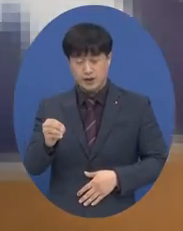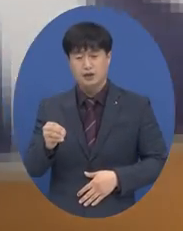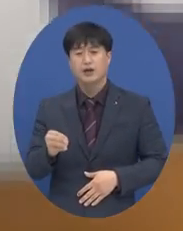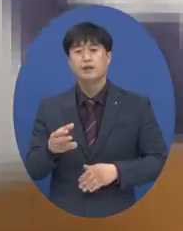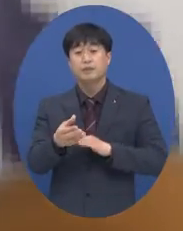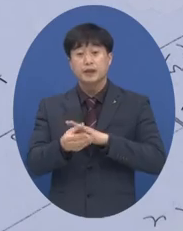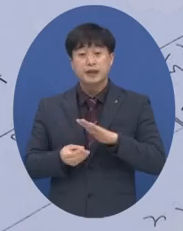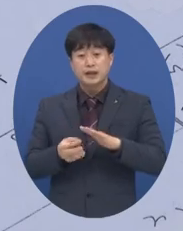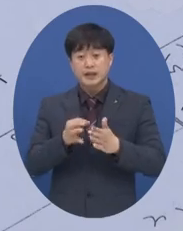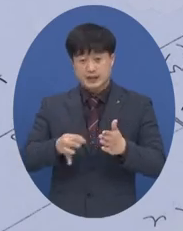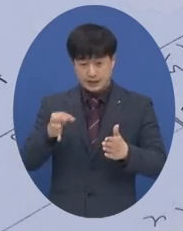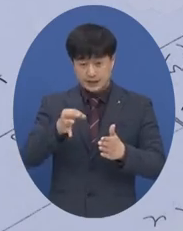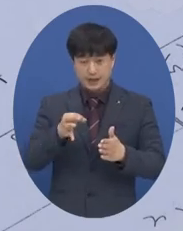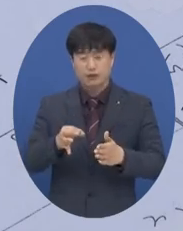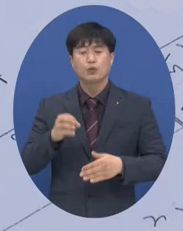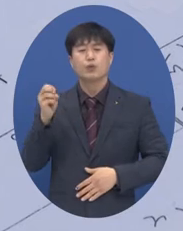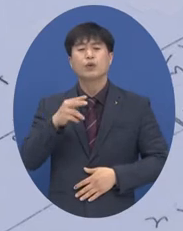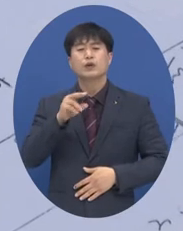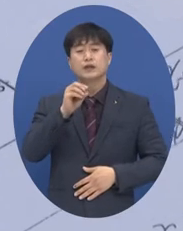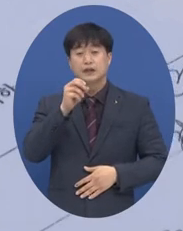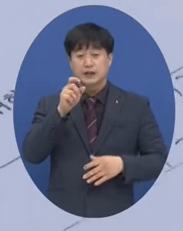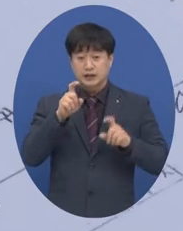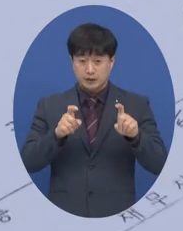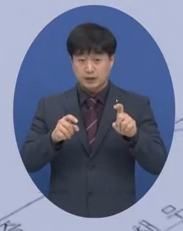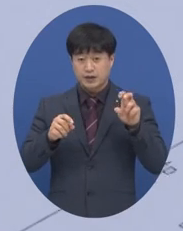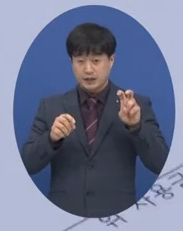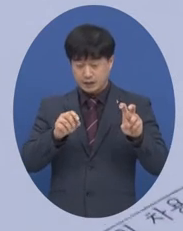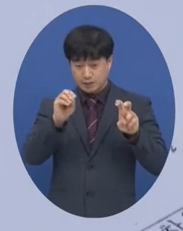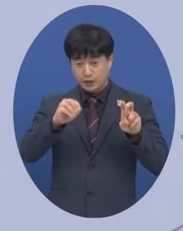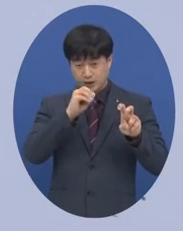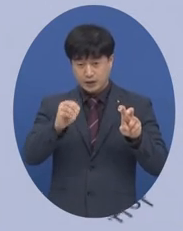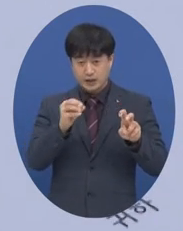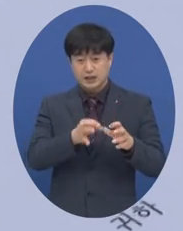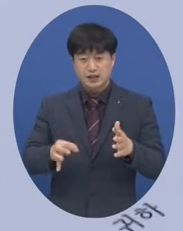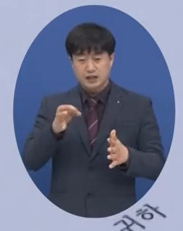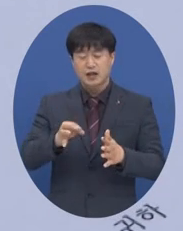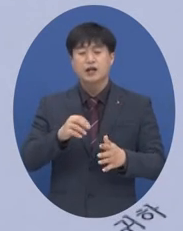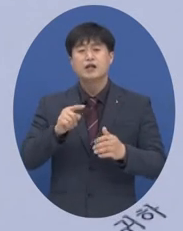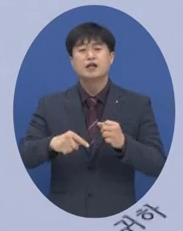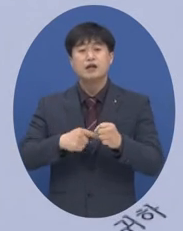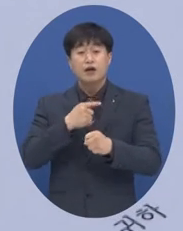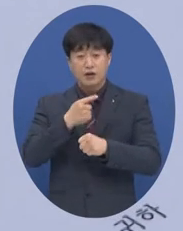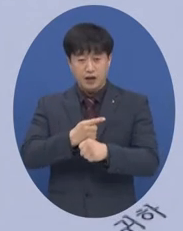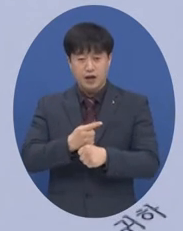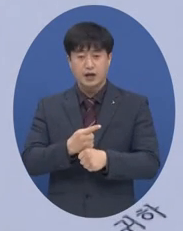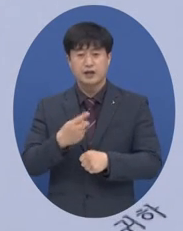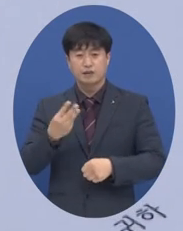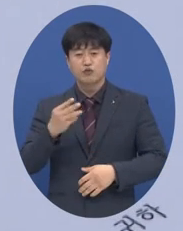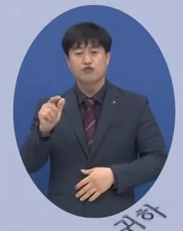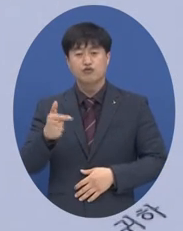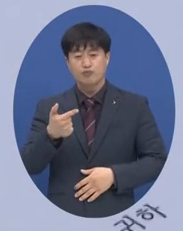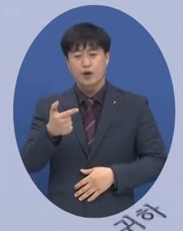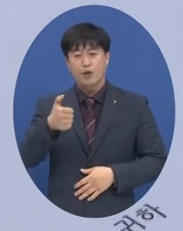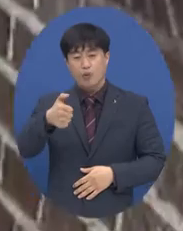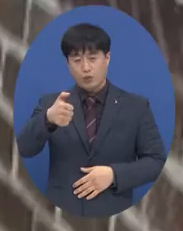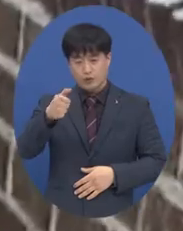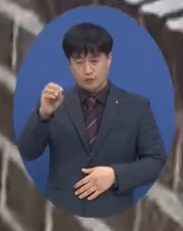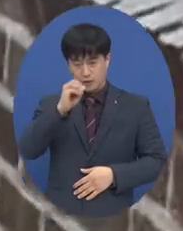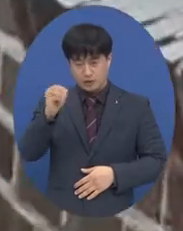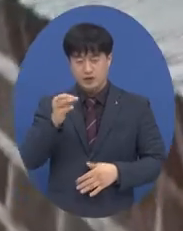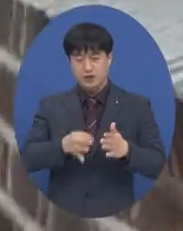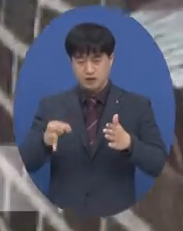의 이자를 부고 않은 수법으로 연 이자율 최고 3천 6백 50% 에 달하는 고금리 이자를 챙겼습니다